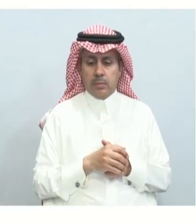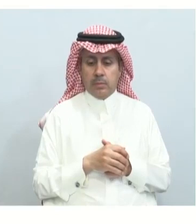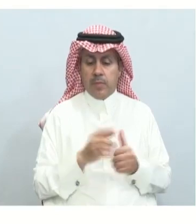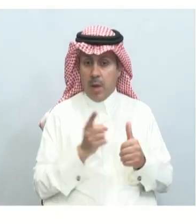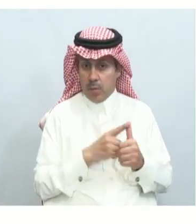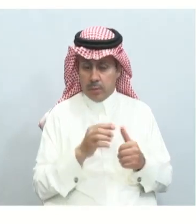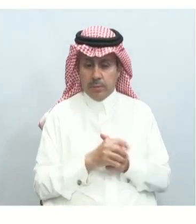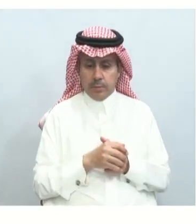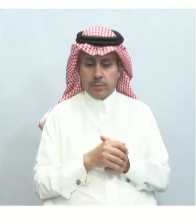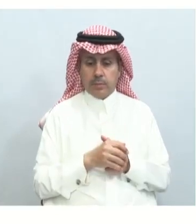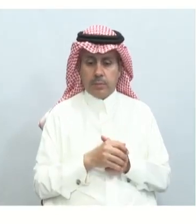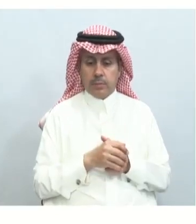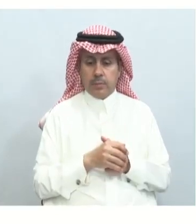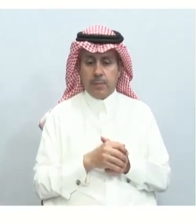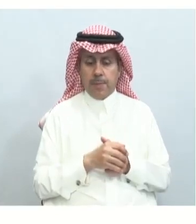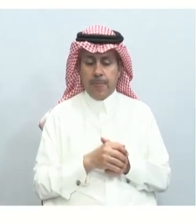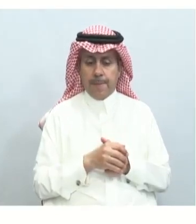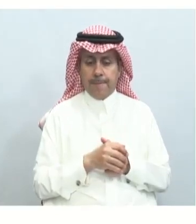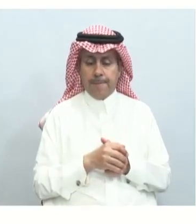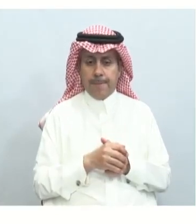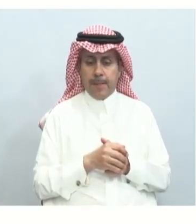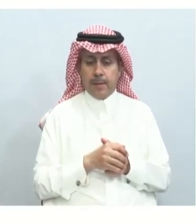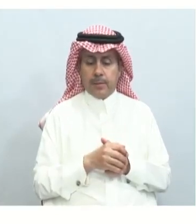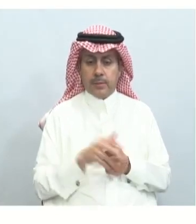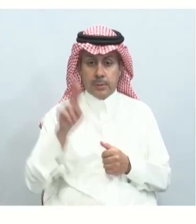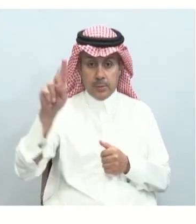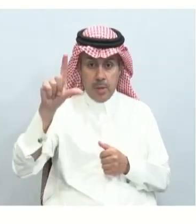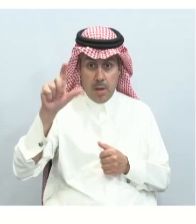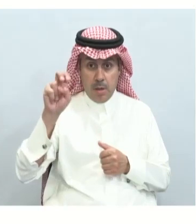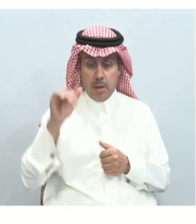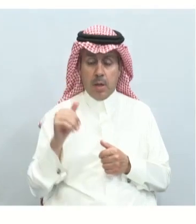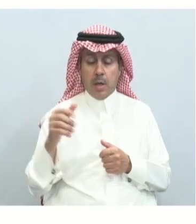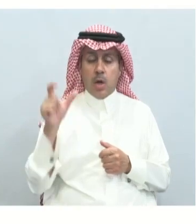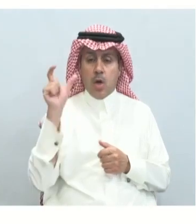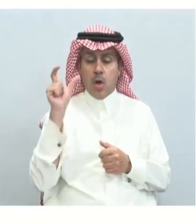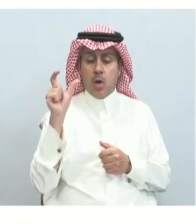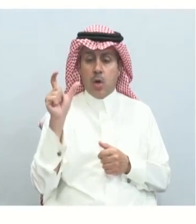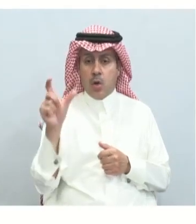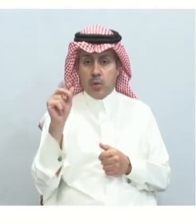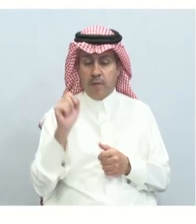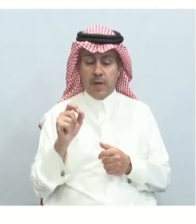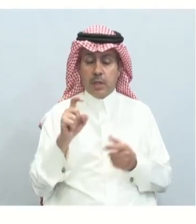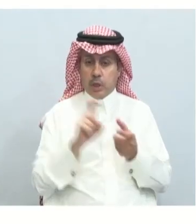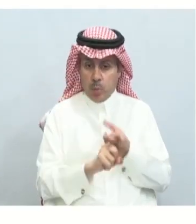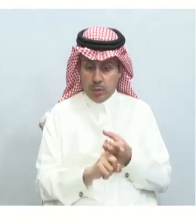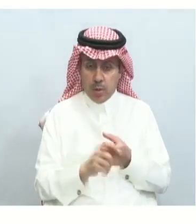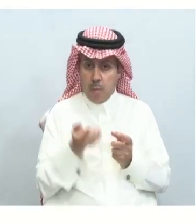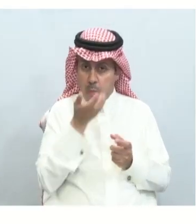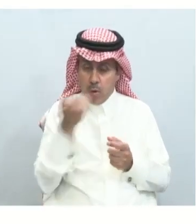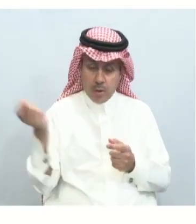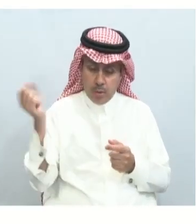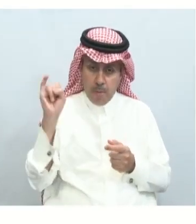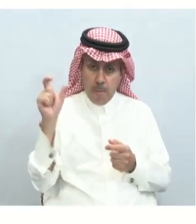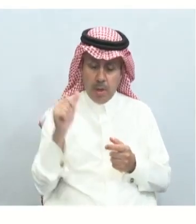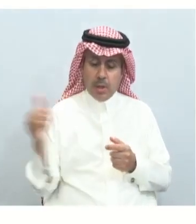الطريقه الاولى ان يجري التلقيح بين نطفه ماخوذه من زوج اذا هذا الزوج